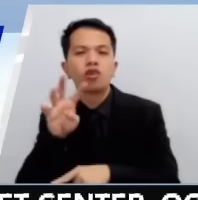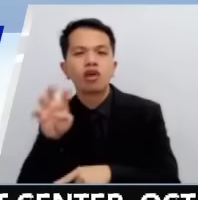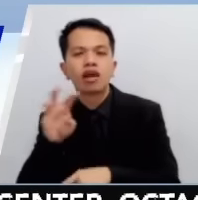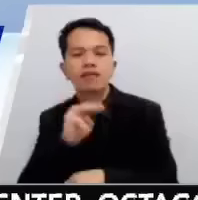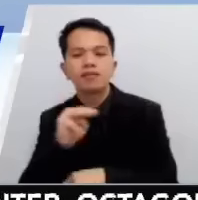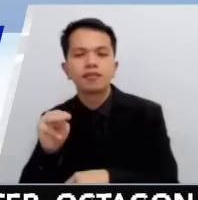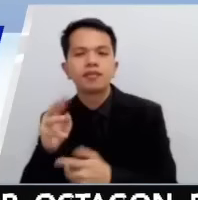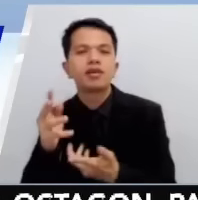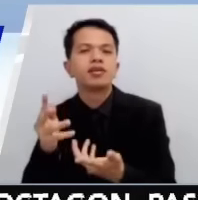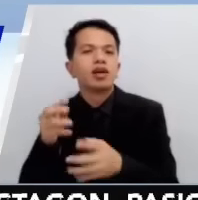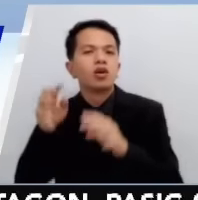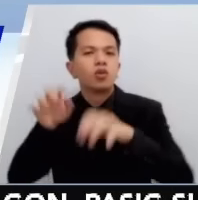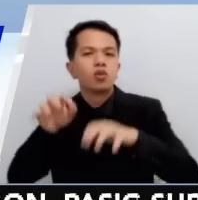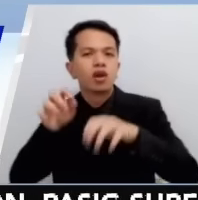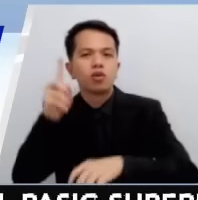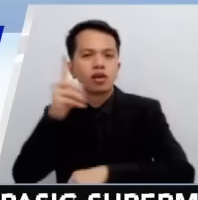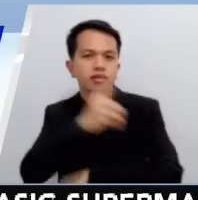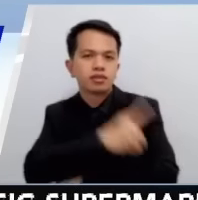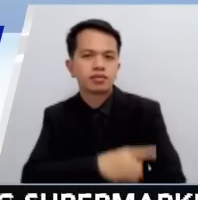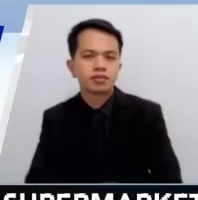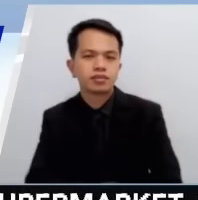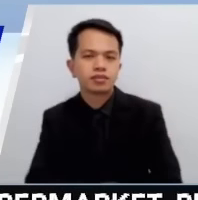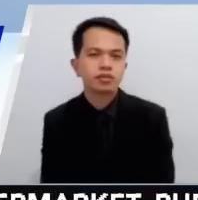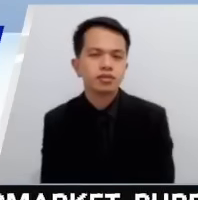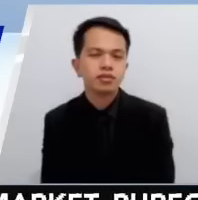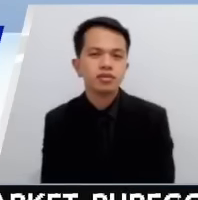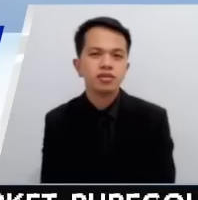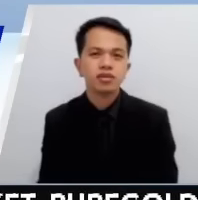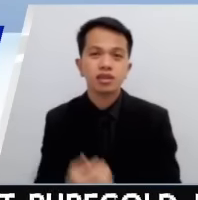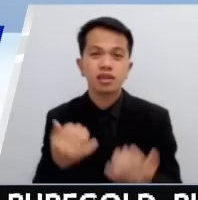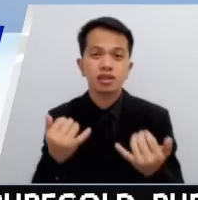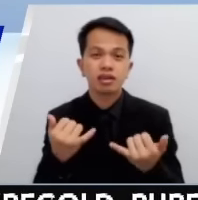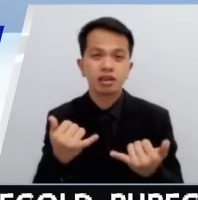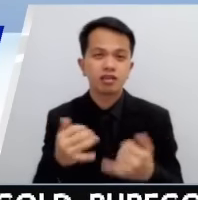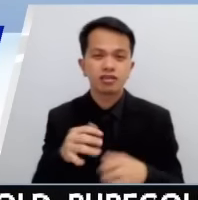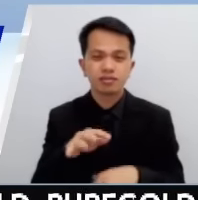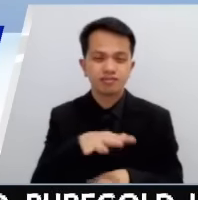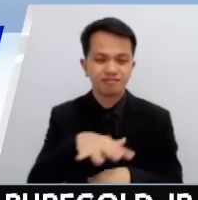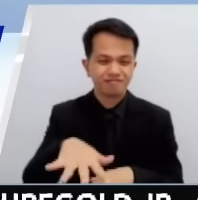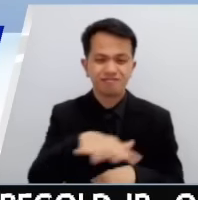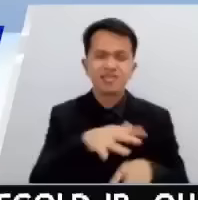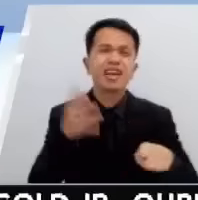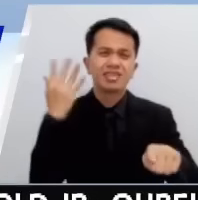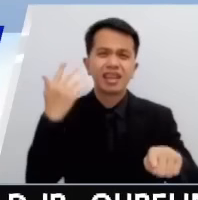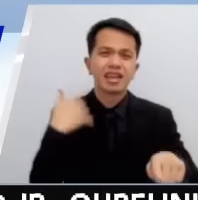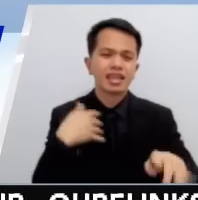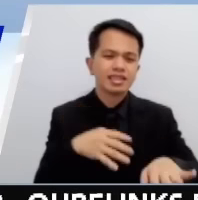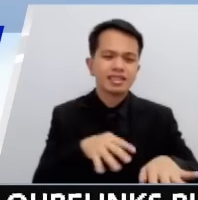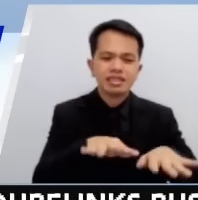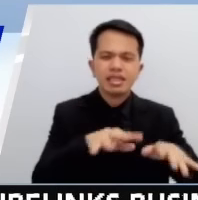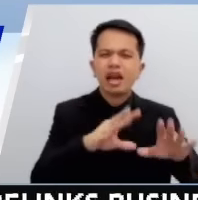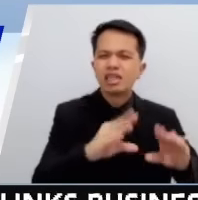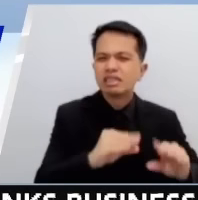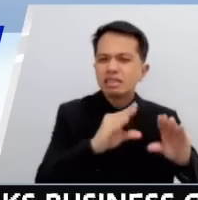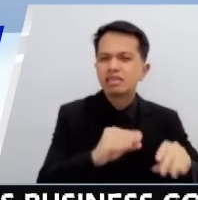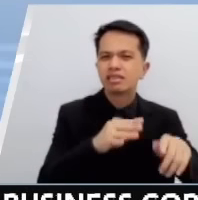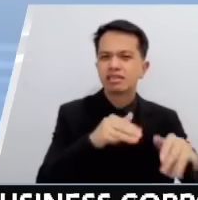ulan nila sa isang araw and since saturated na po yung lupa dahil sa mga nagda mga bagyo tiyak po ang